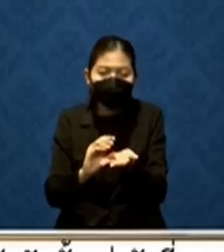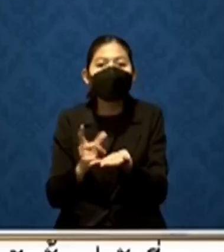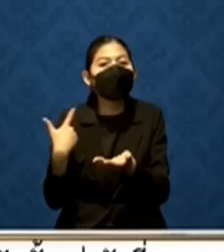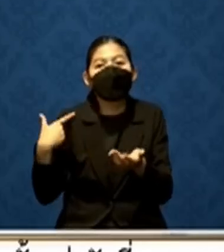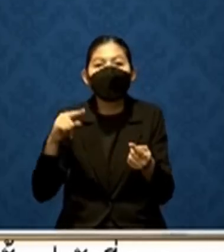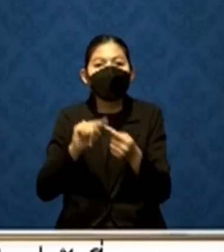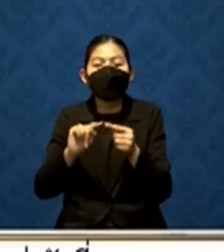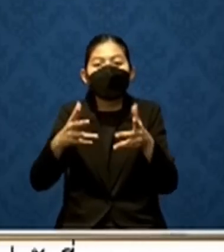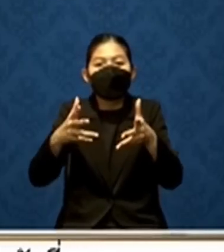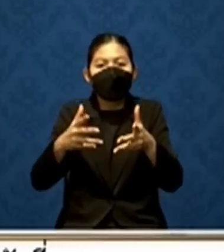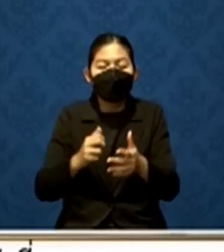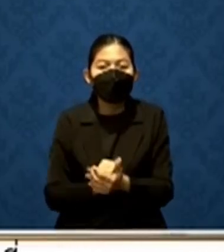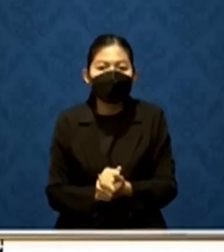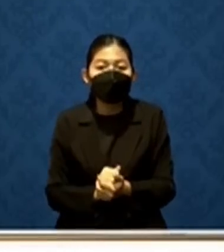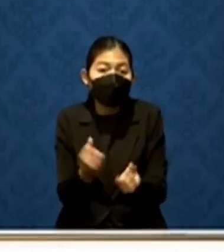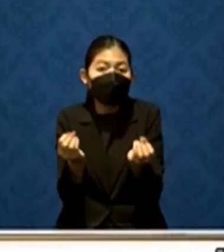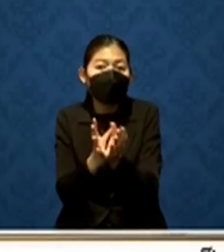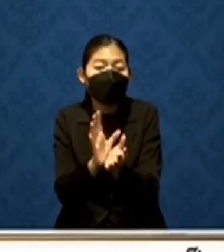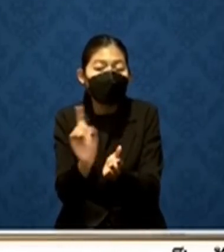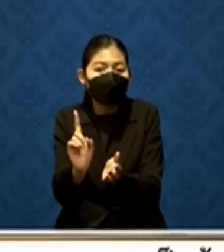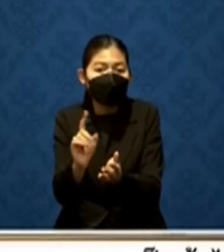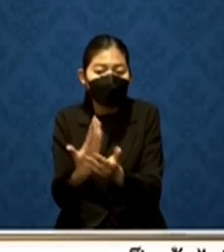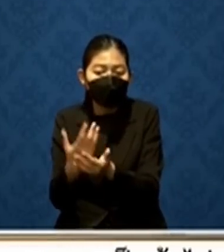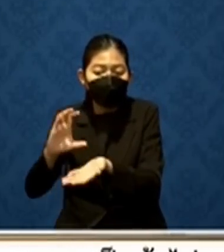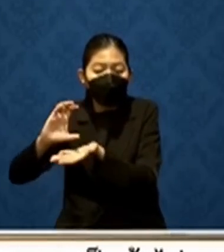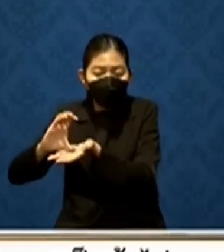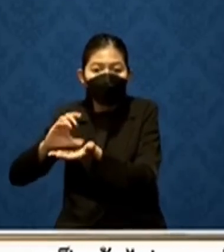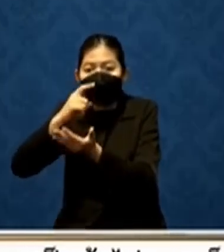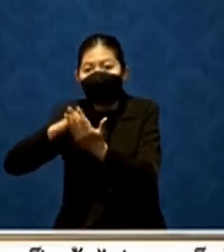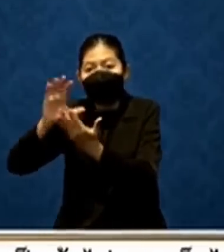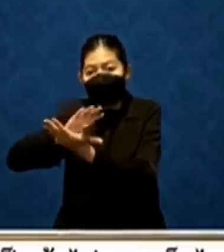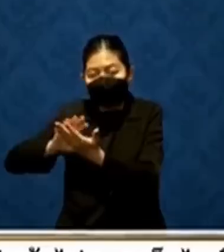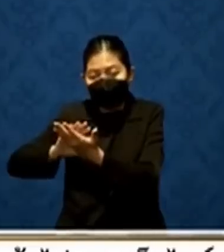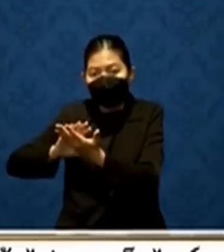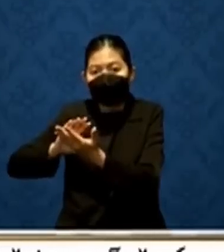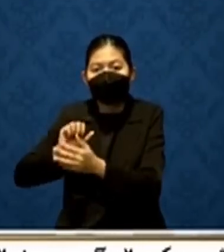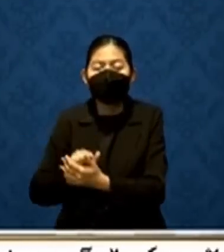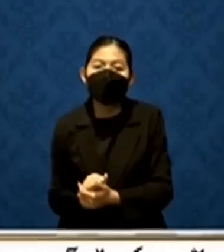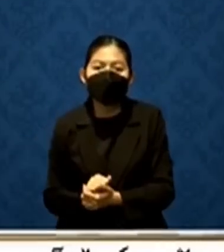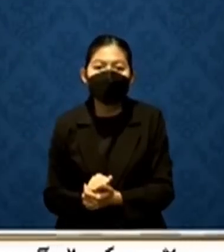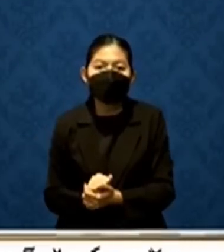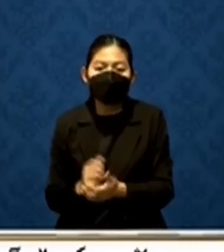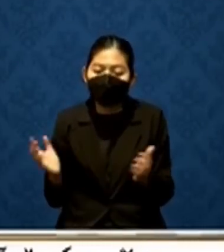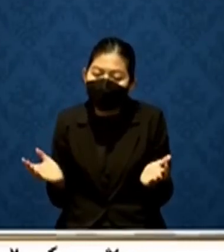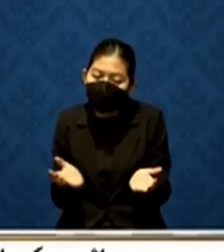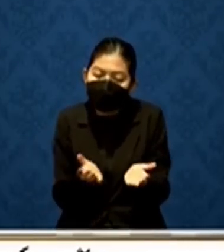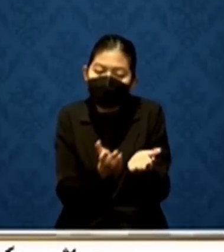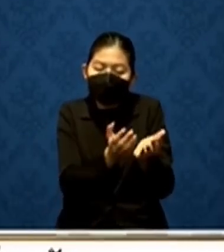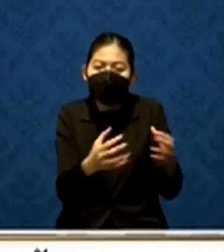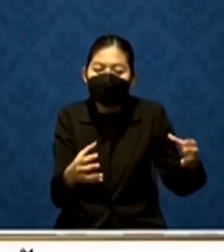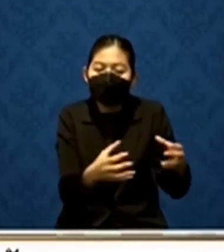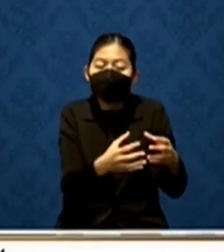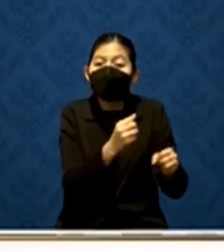เกิดความเสียหายแก่งบประมาณของประเทศชาติมุ่งเอื้อประโยชน์ให้กับพวกพ้อง